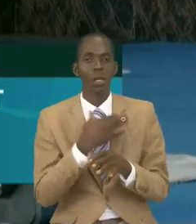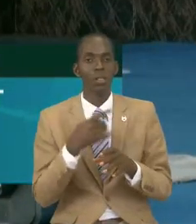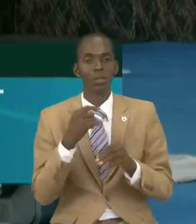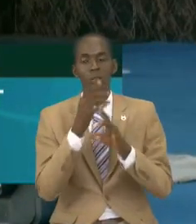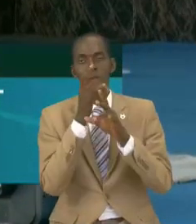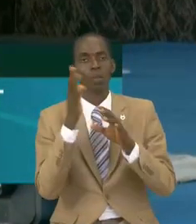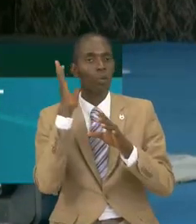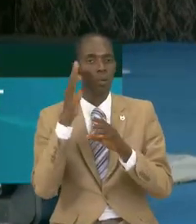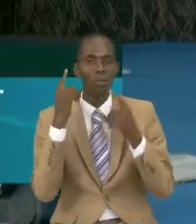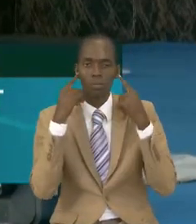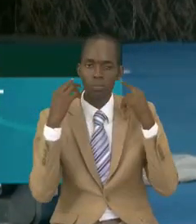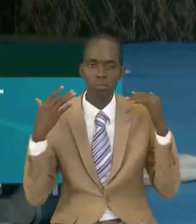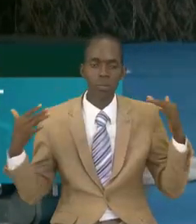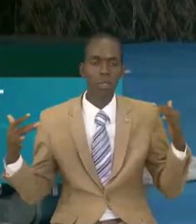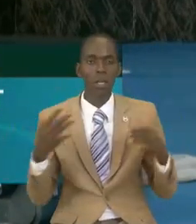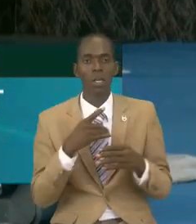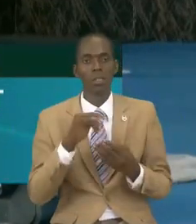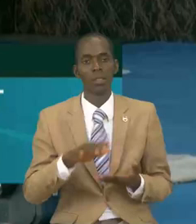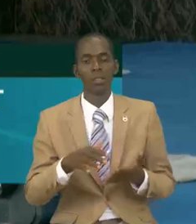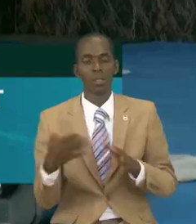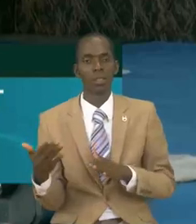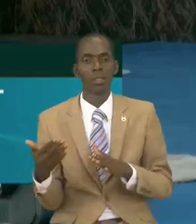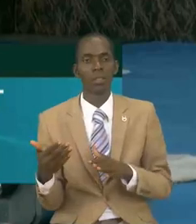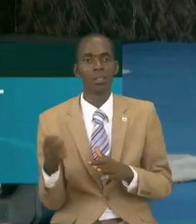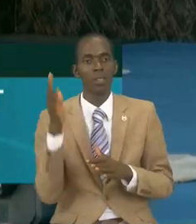la trompette sonnera et les morts